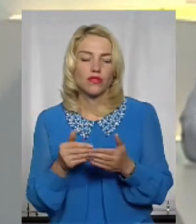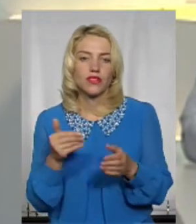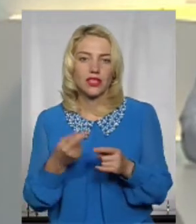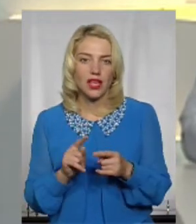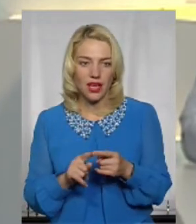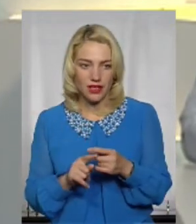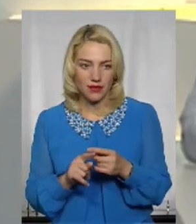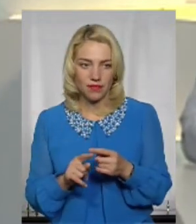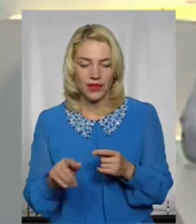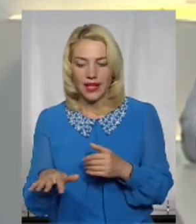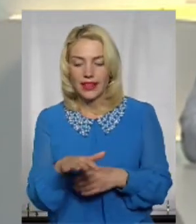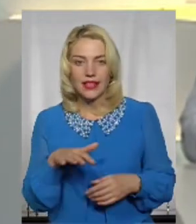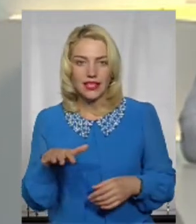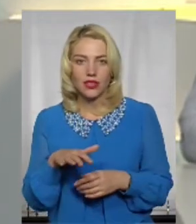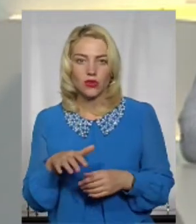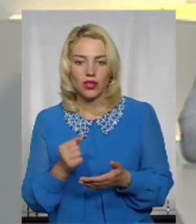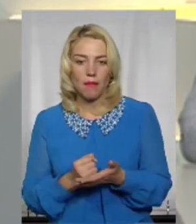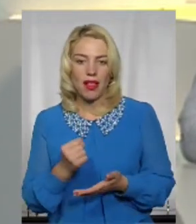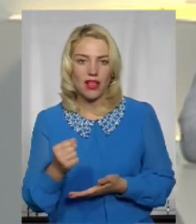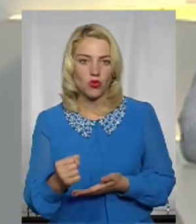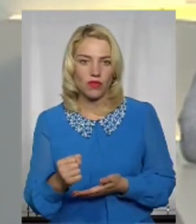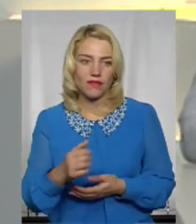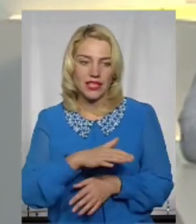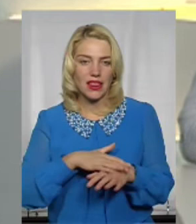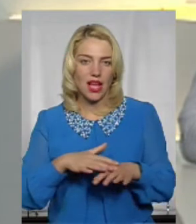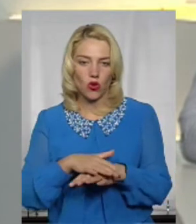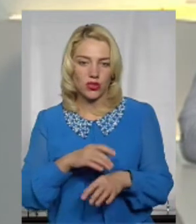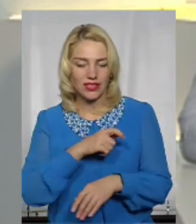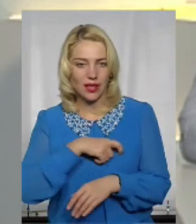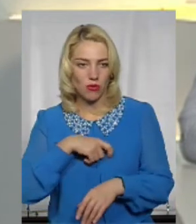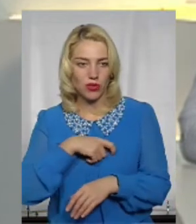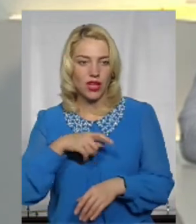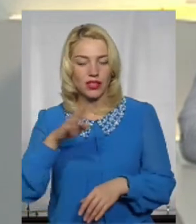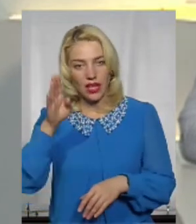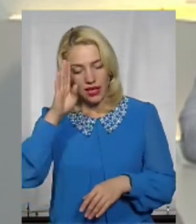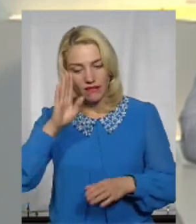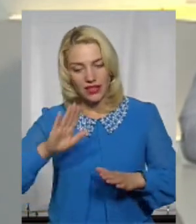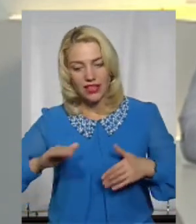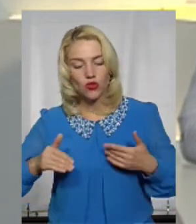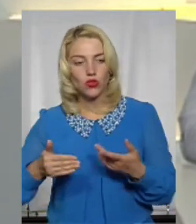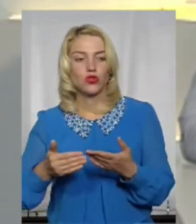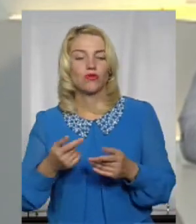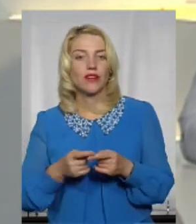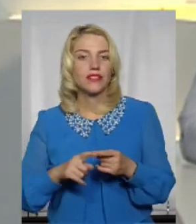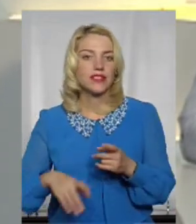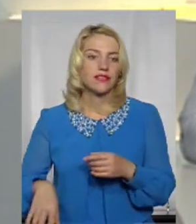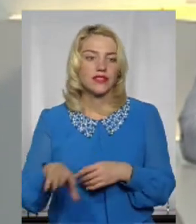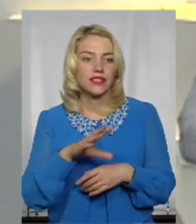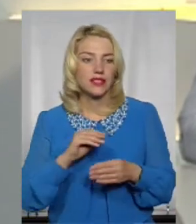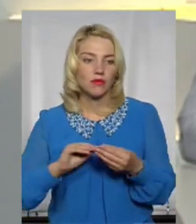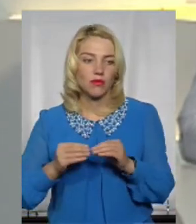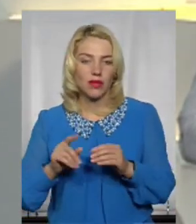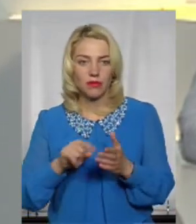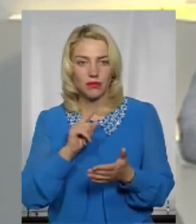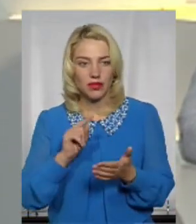тієї території балотувався народний депутат, і він ініціював ці всі проблеми